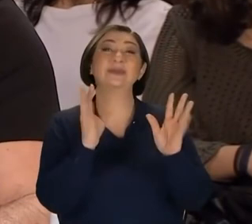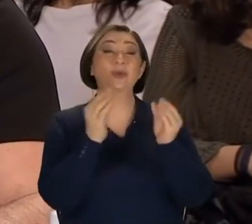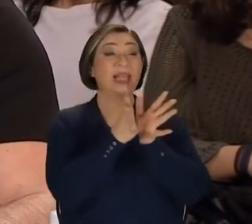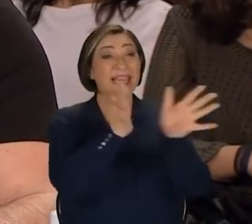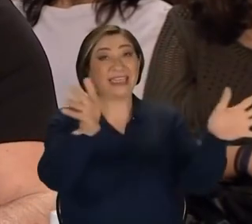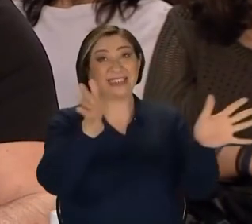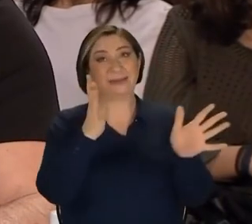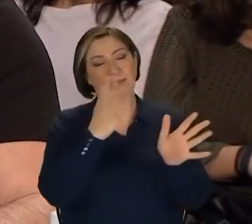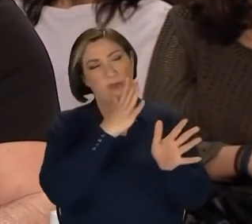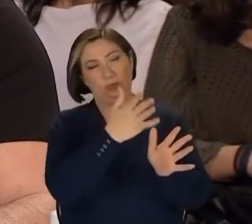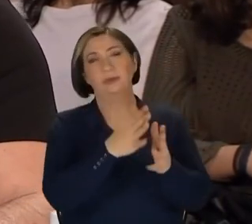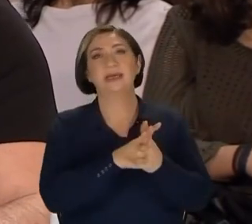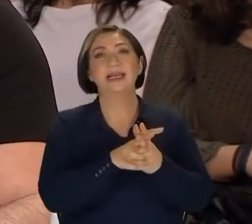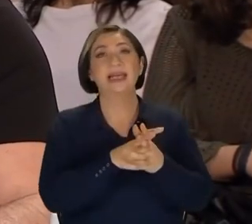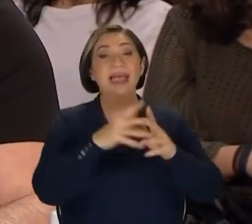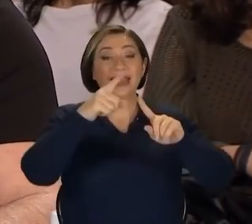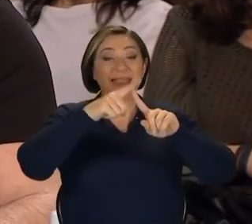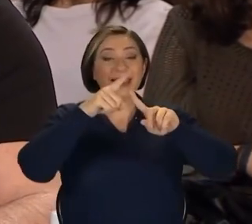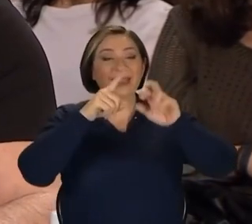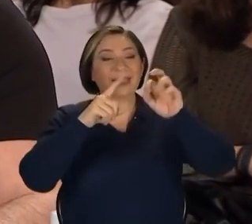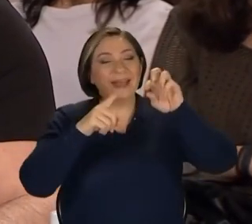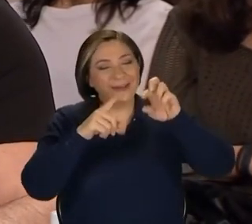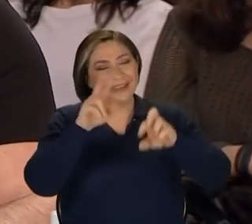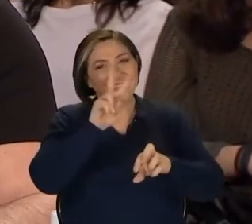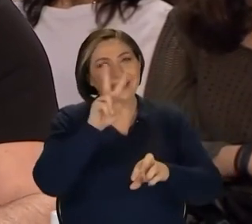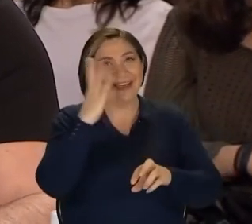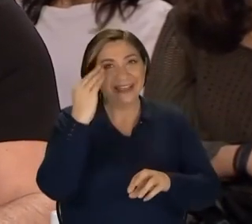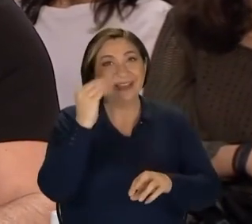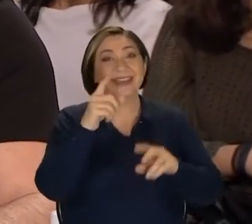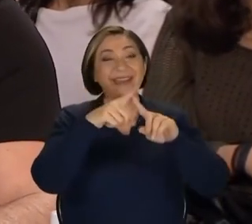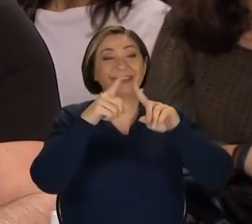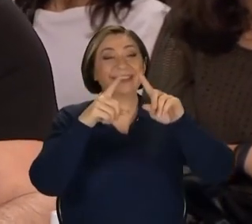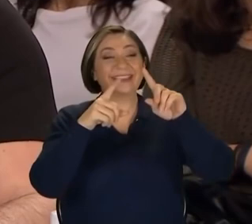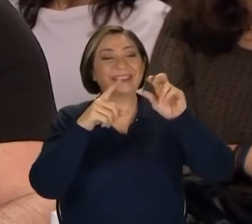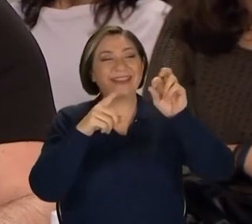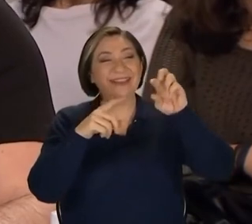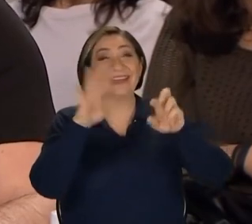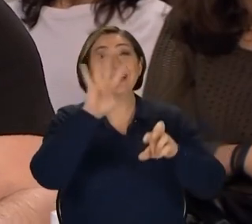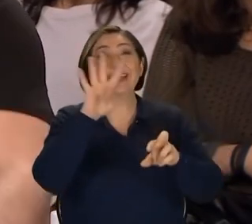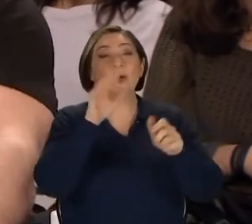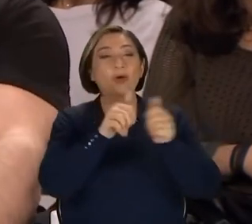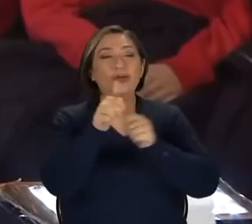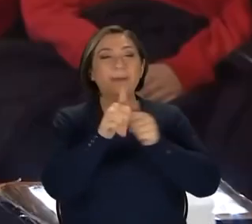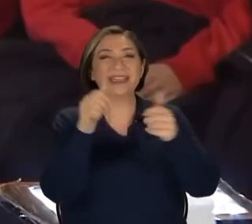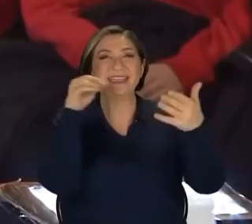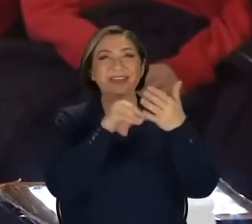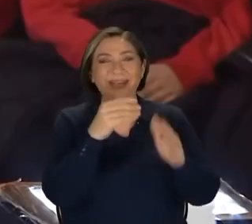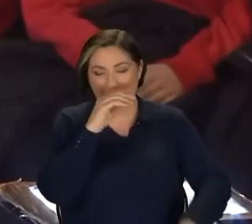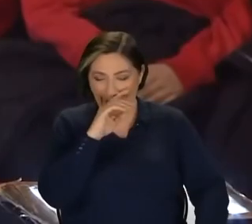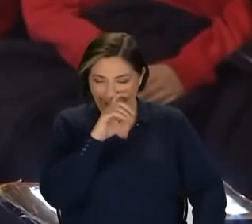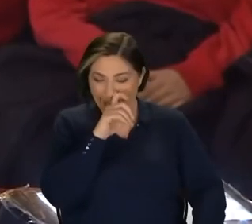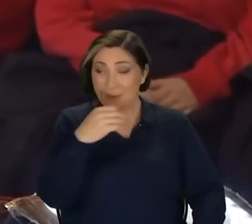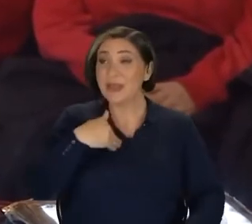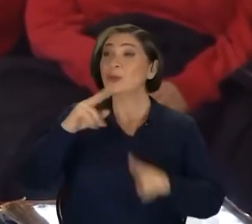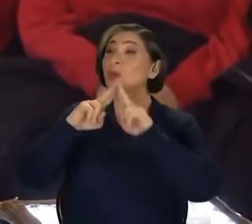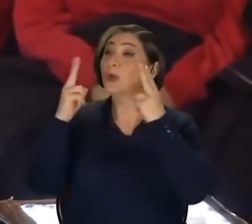geniş tutuyorlardı Okan. Yani top 20'yi anlarım. Top 40 ne lan? Ya top 40 olunca otomatikman giriyordum. Ben size.